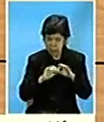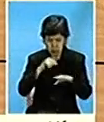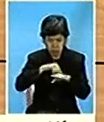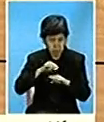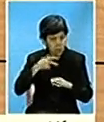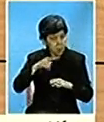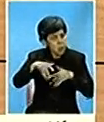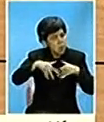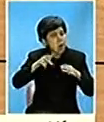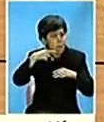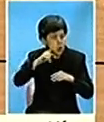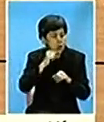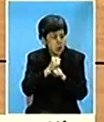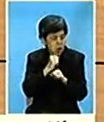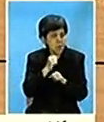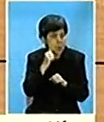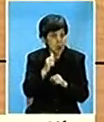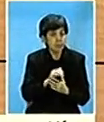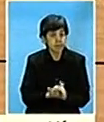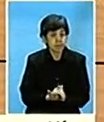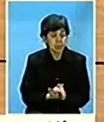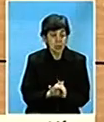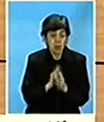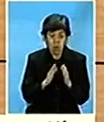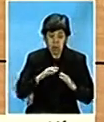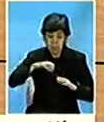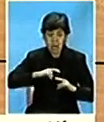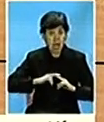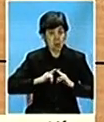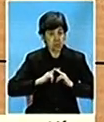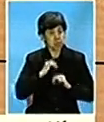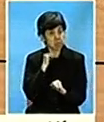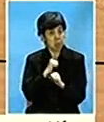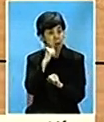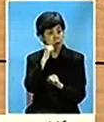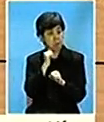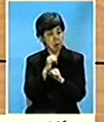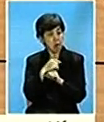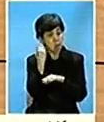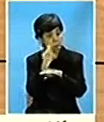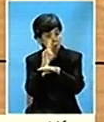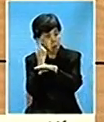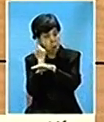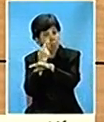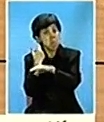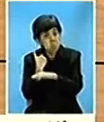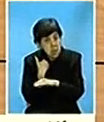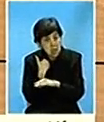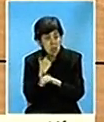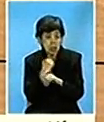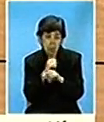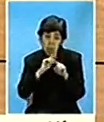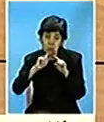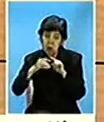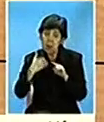นได้รับประโยชน์สูงสุดซึ่งในภาคเอกชนยังมีบริการขนส่งทางอากาศด้วยเพราะนั้น